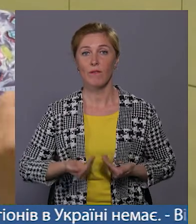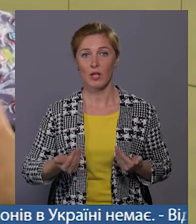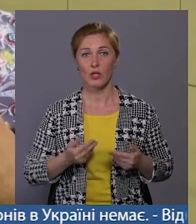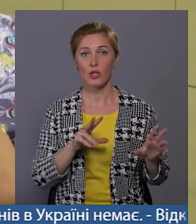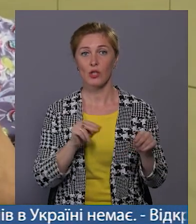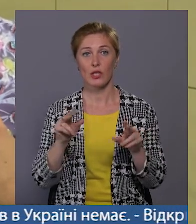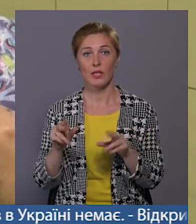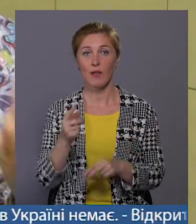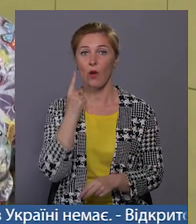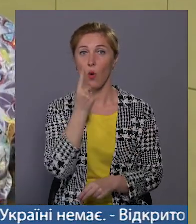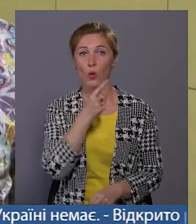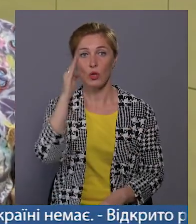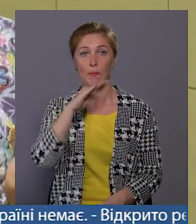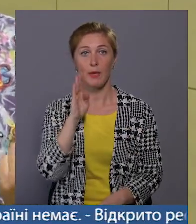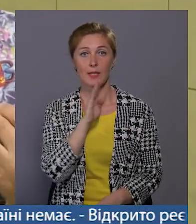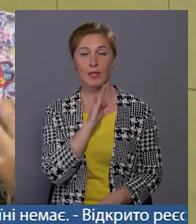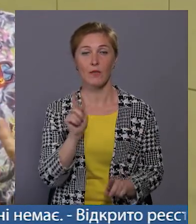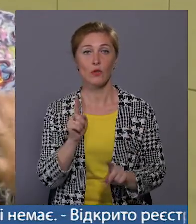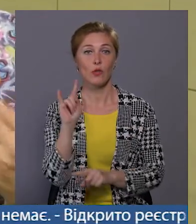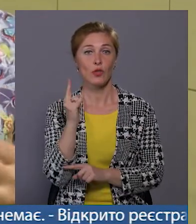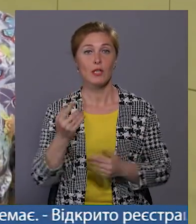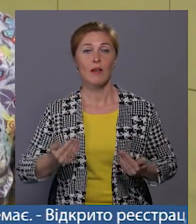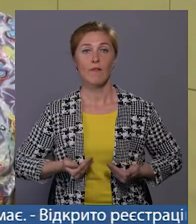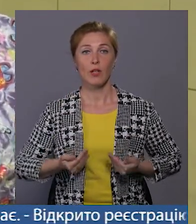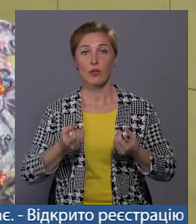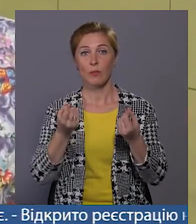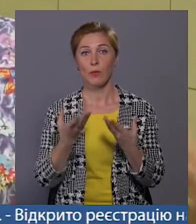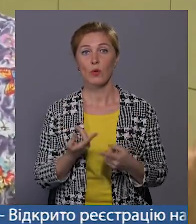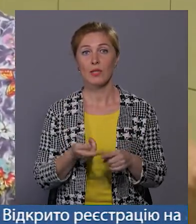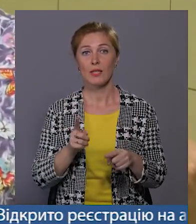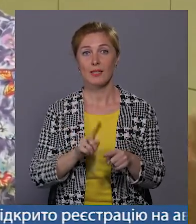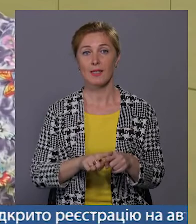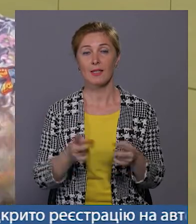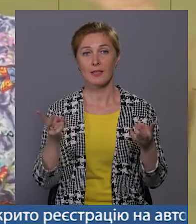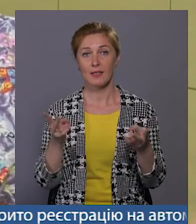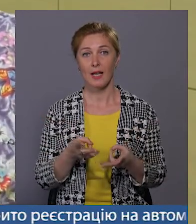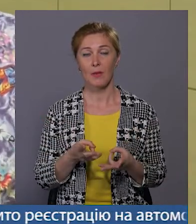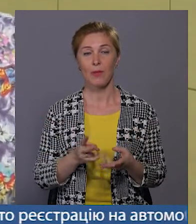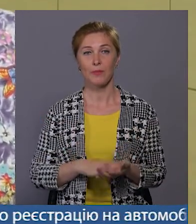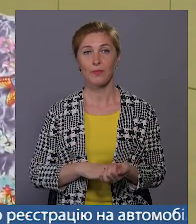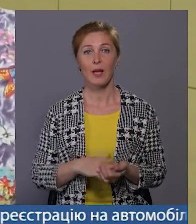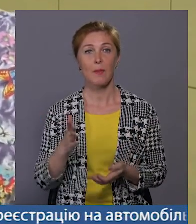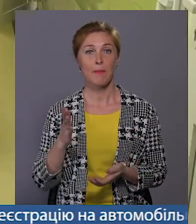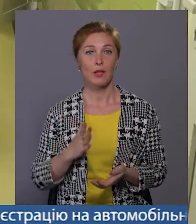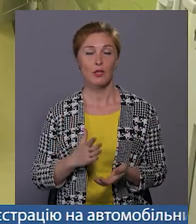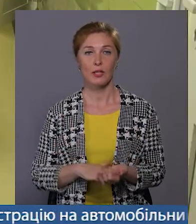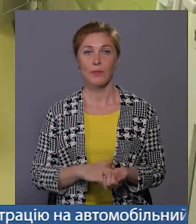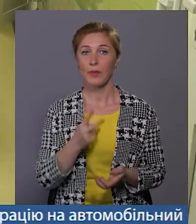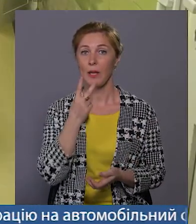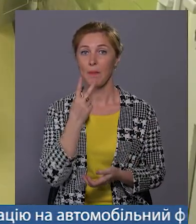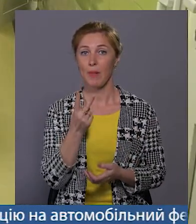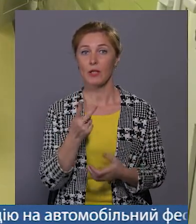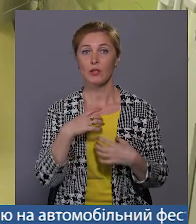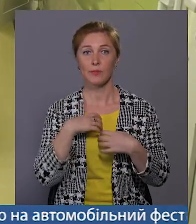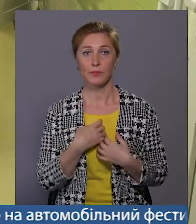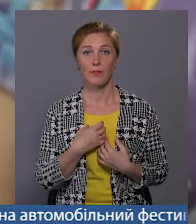щасливі очі батьків, які вони вижили, просто-напросто цей драйв треба пережити. Бачити розпач